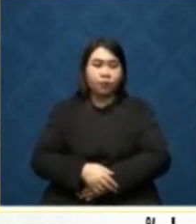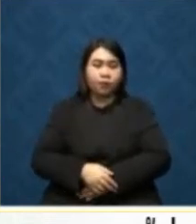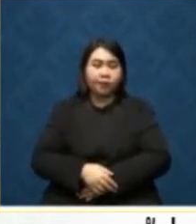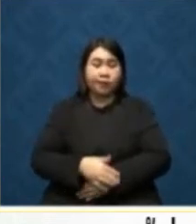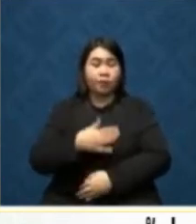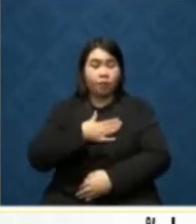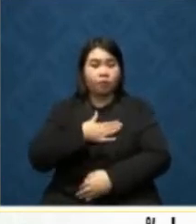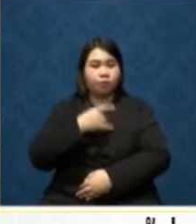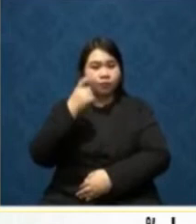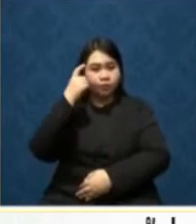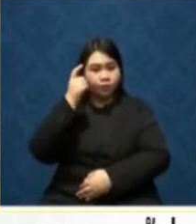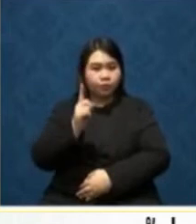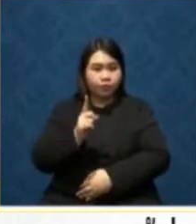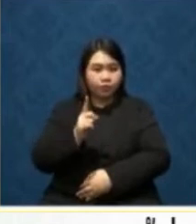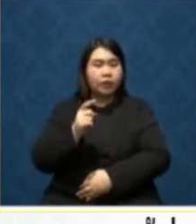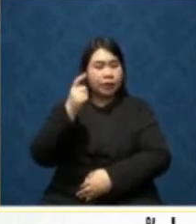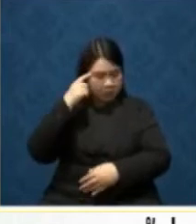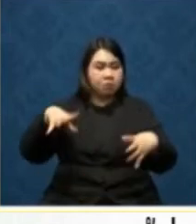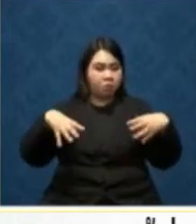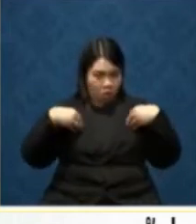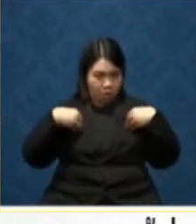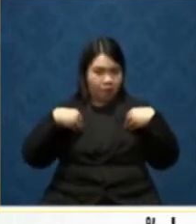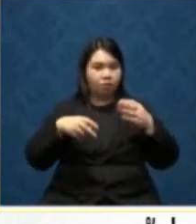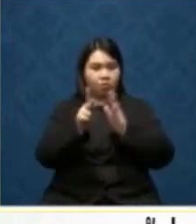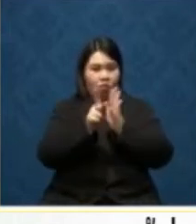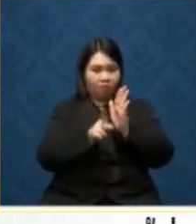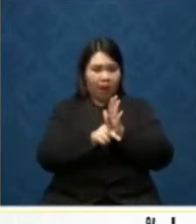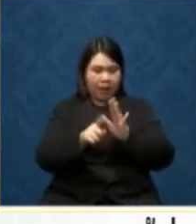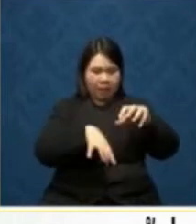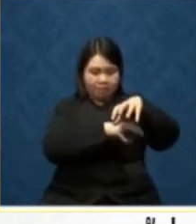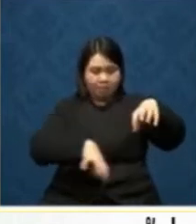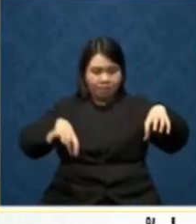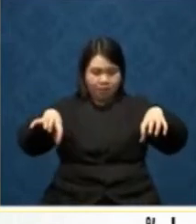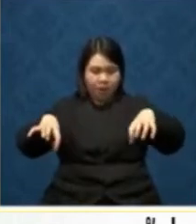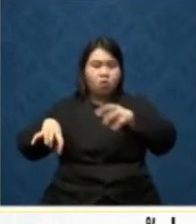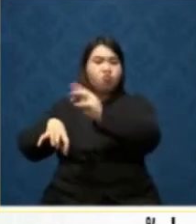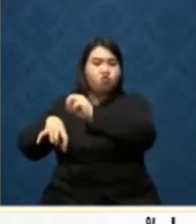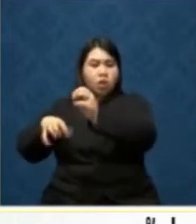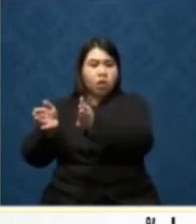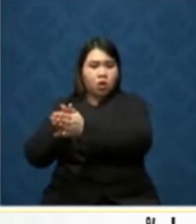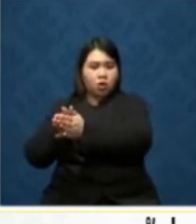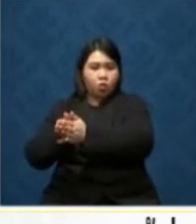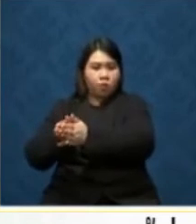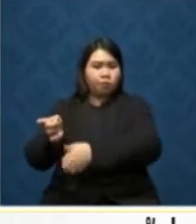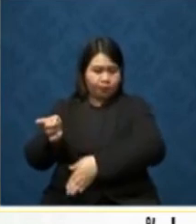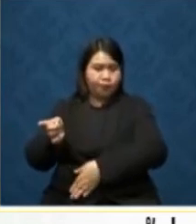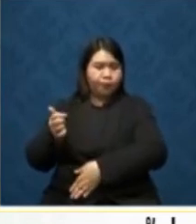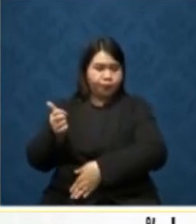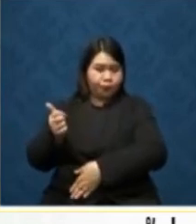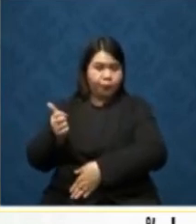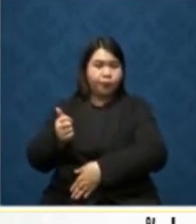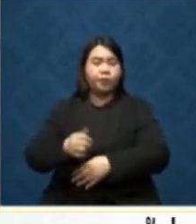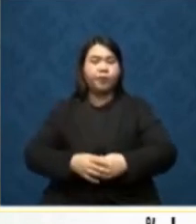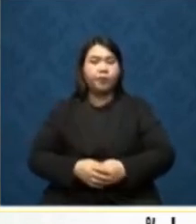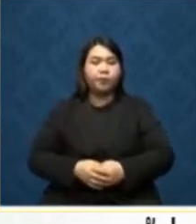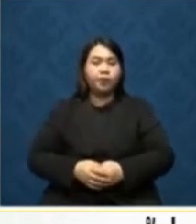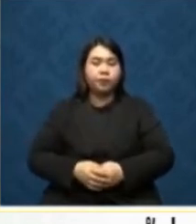ควรจะทำให้เป็ตัวอย่างเพราฉะนั้นประเดนของผมกคือ เห็นดวยอย่างเย่งกับก